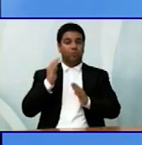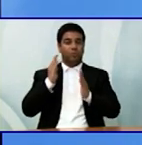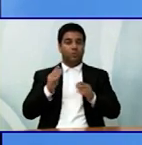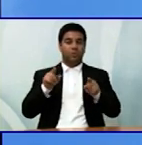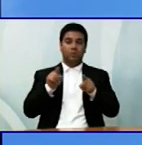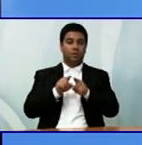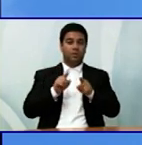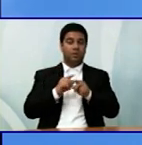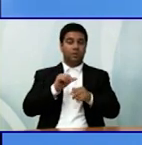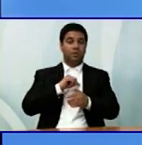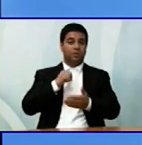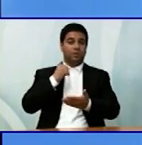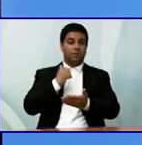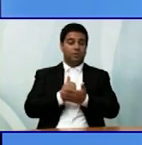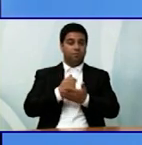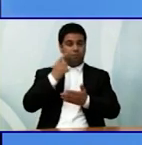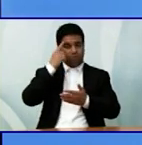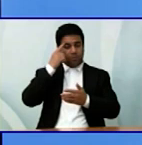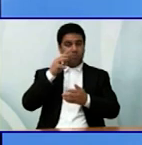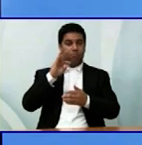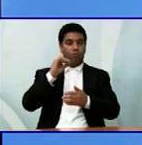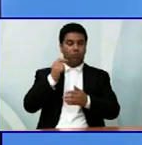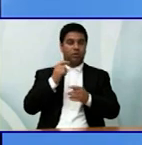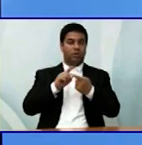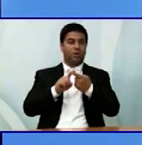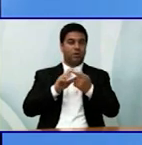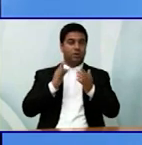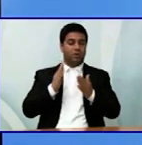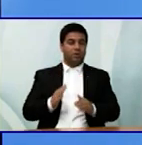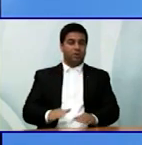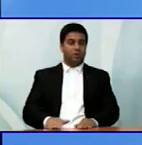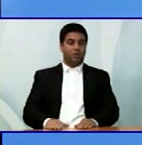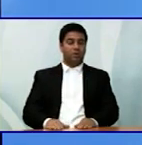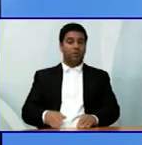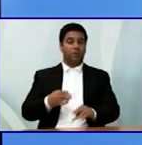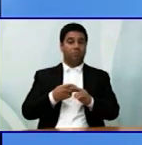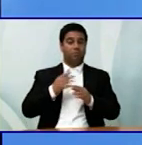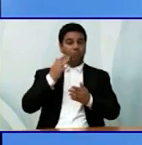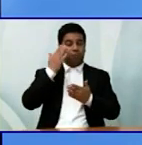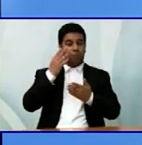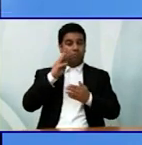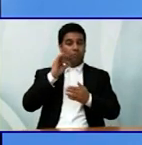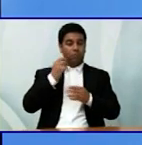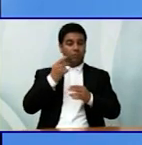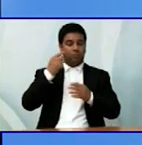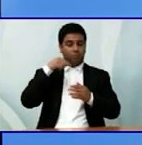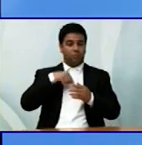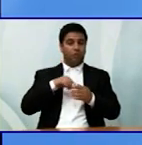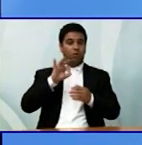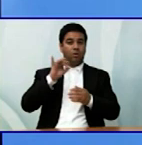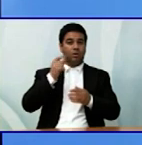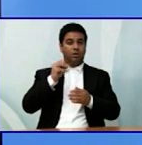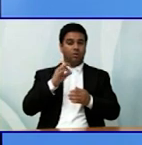bo'lsin, avvalo bosh miyaga ta'sir qiladi. Bosh miya esa organizmdagi